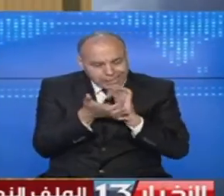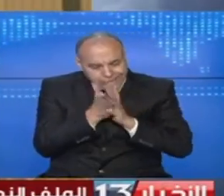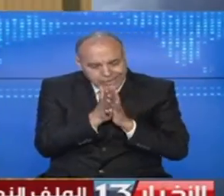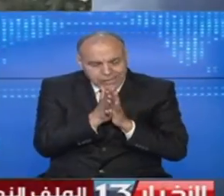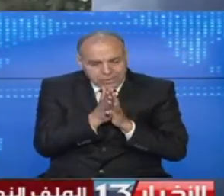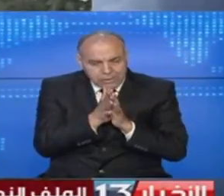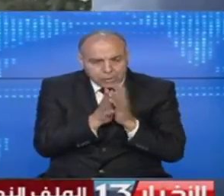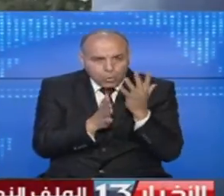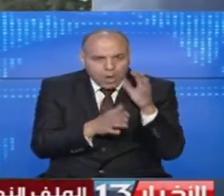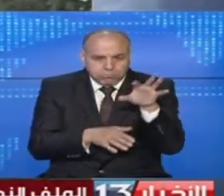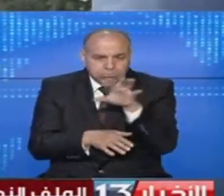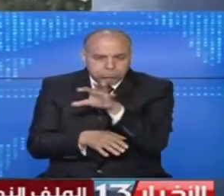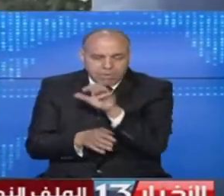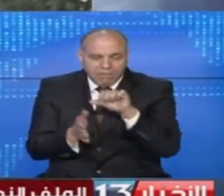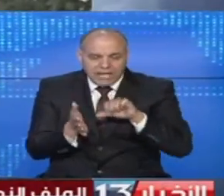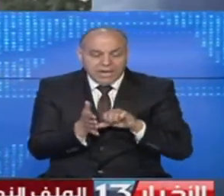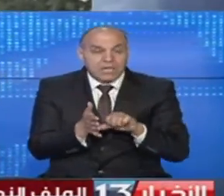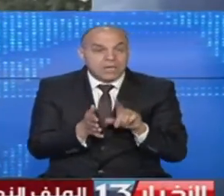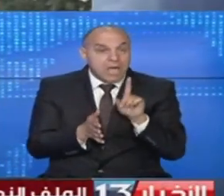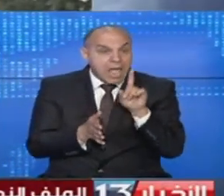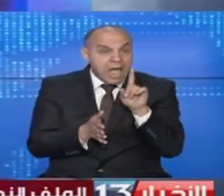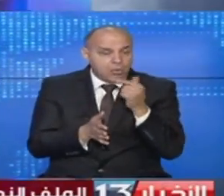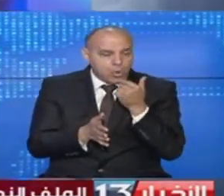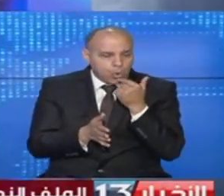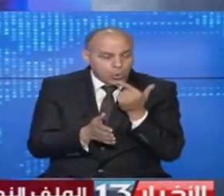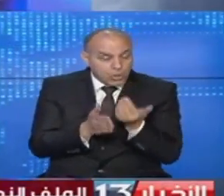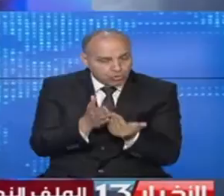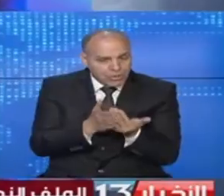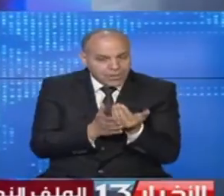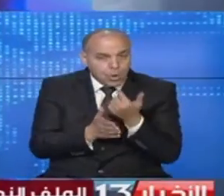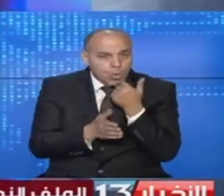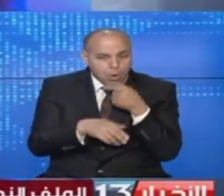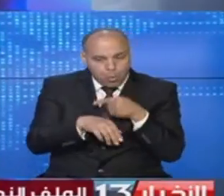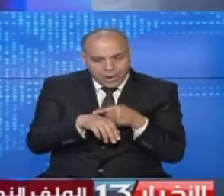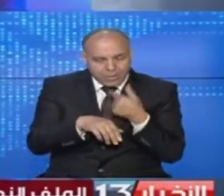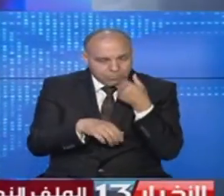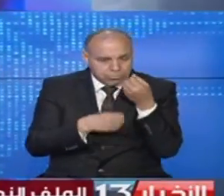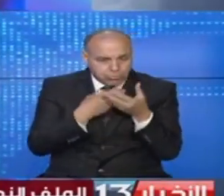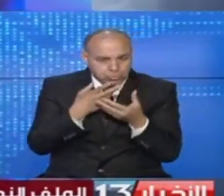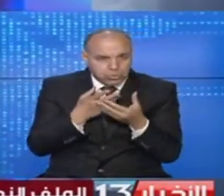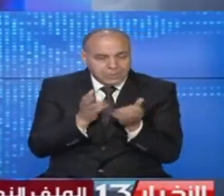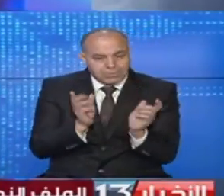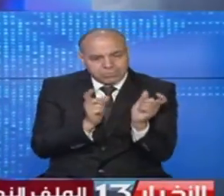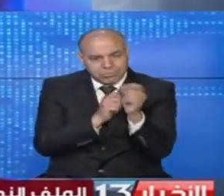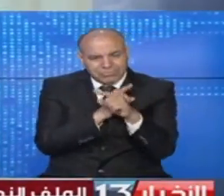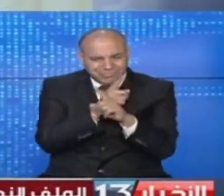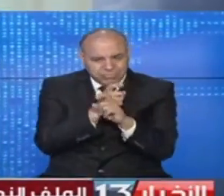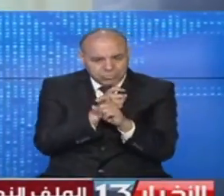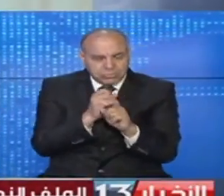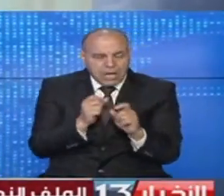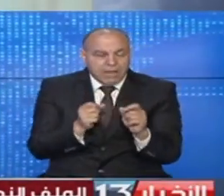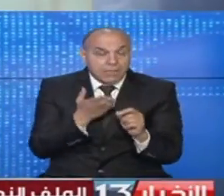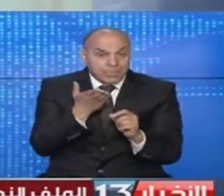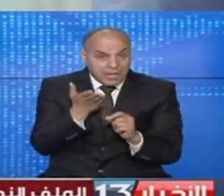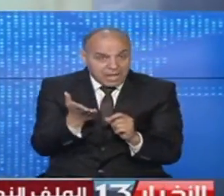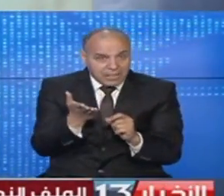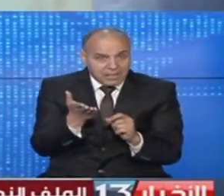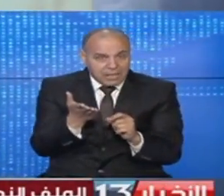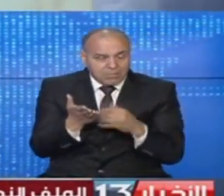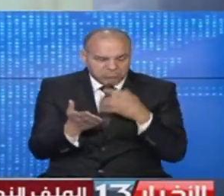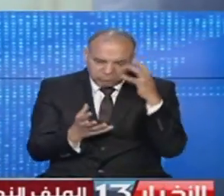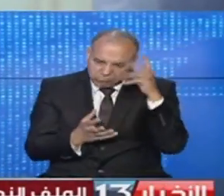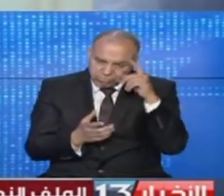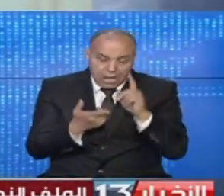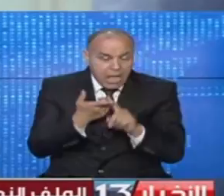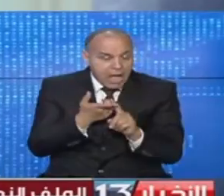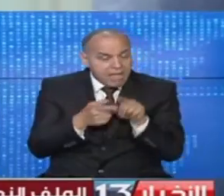في ثلاثة مواقع إيرانية. تأتي هذه التطورات في وقت عبرت فيه الوكالة الدولية للطاقة الذرية عن